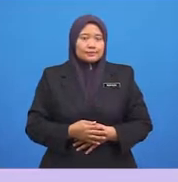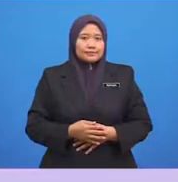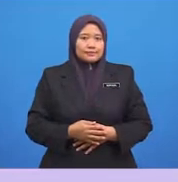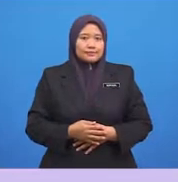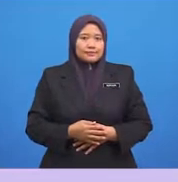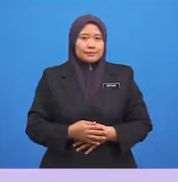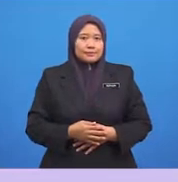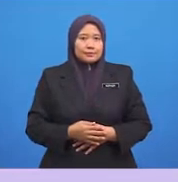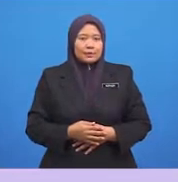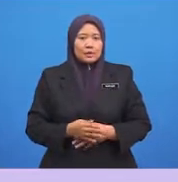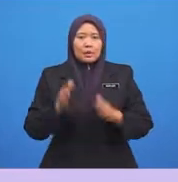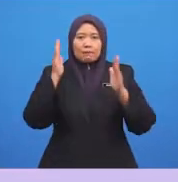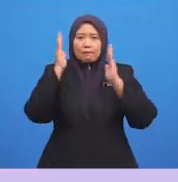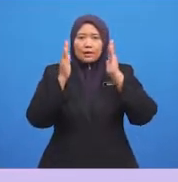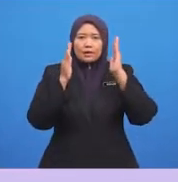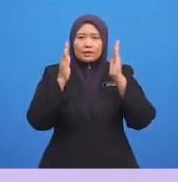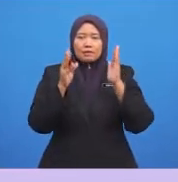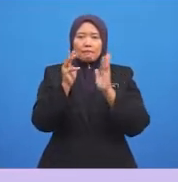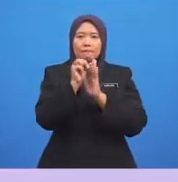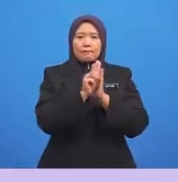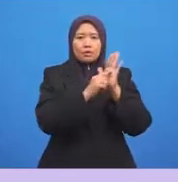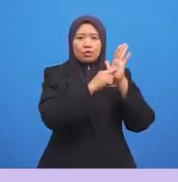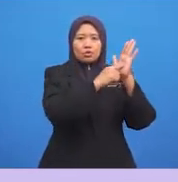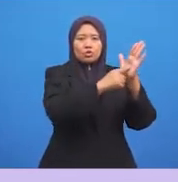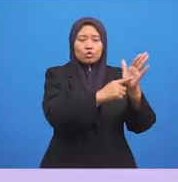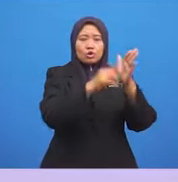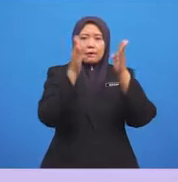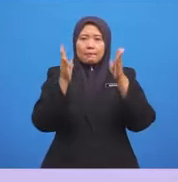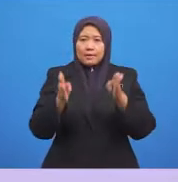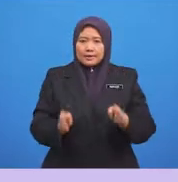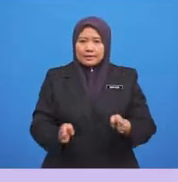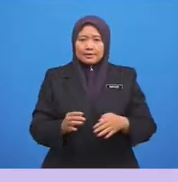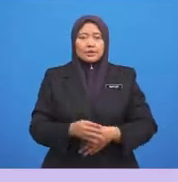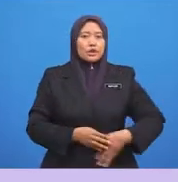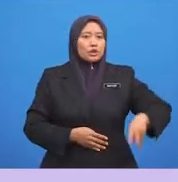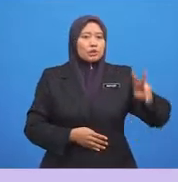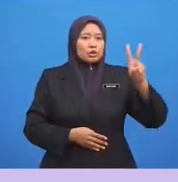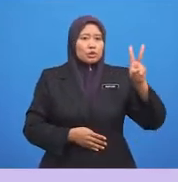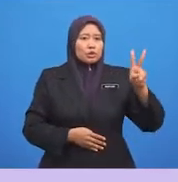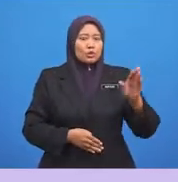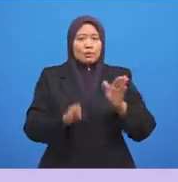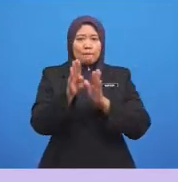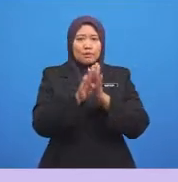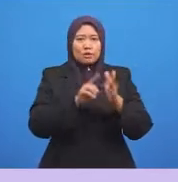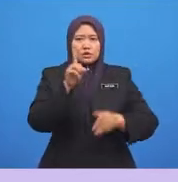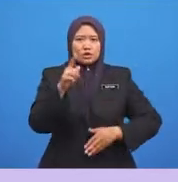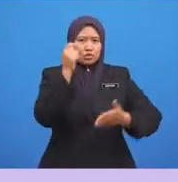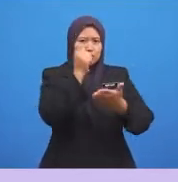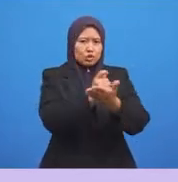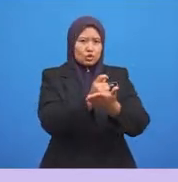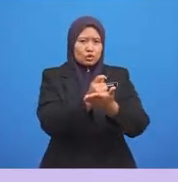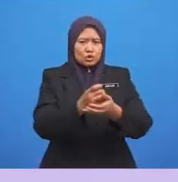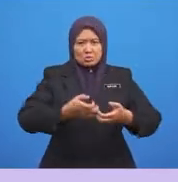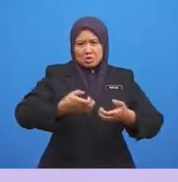ialah bahasa menunjukkan bangsa. Yang kedua, bersatu teguh,